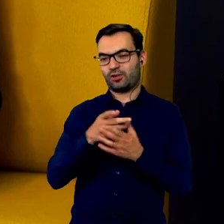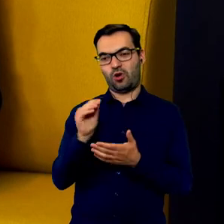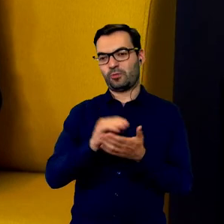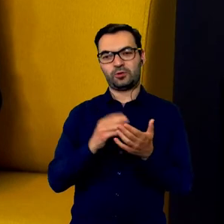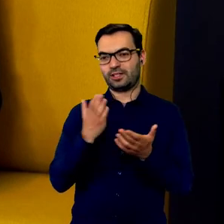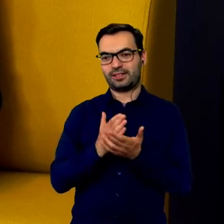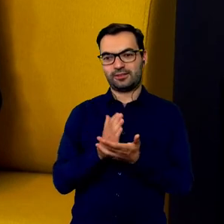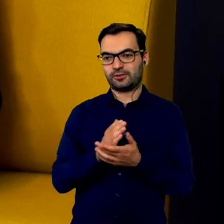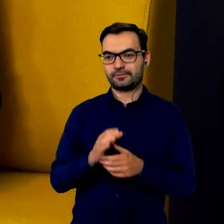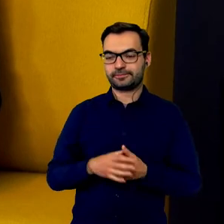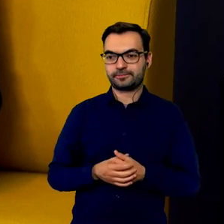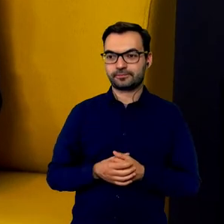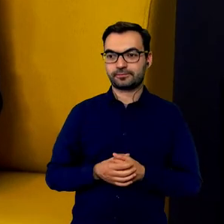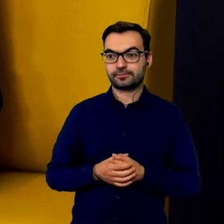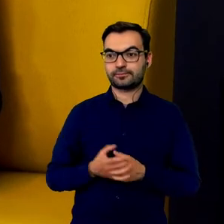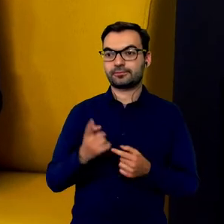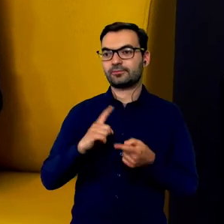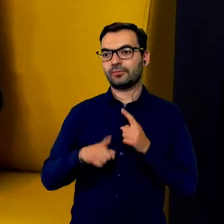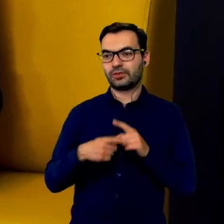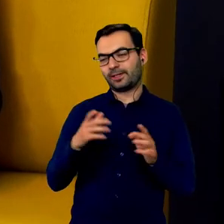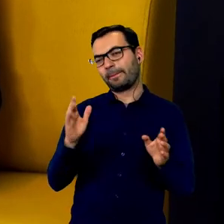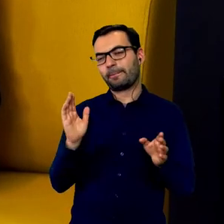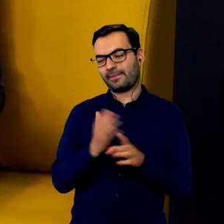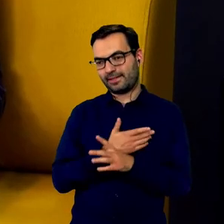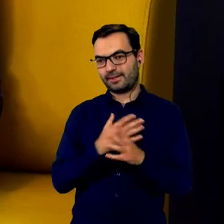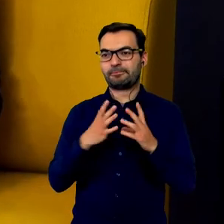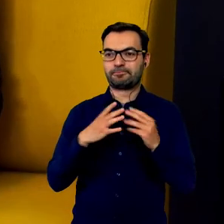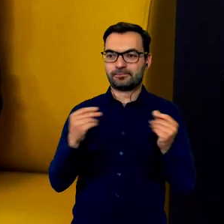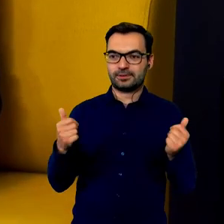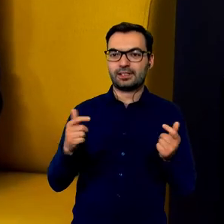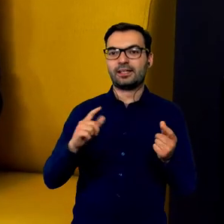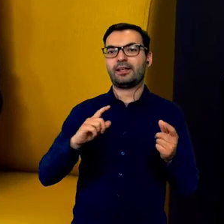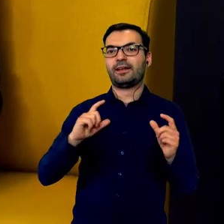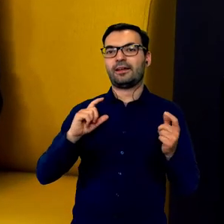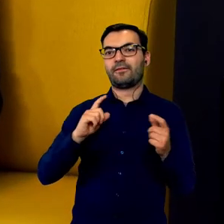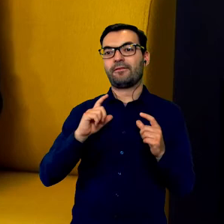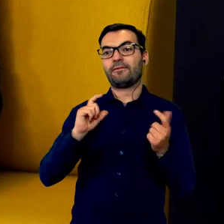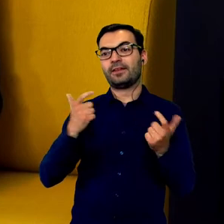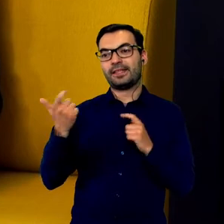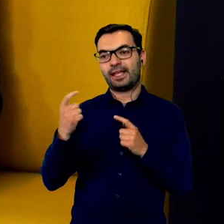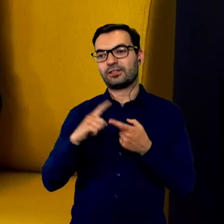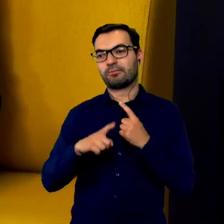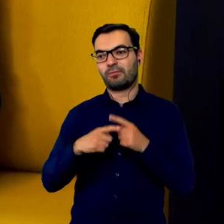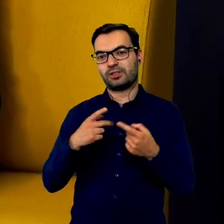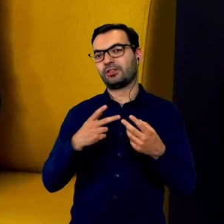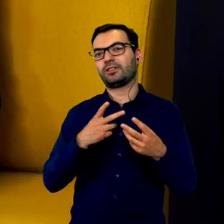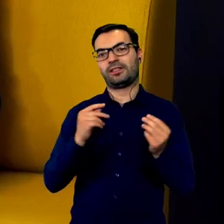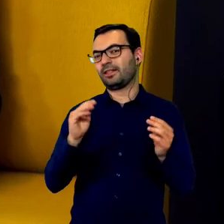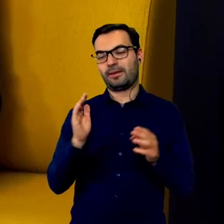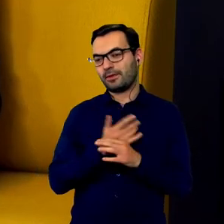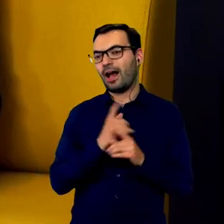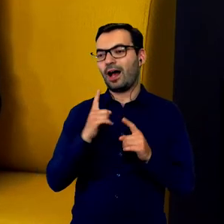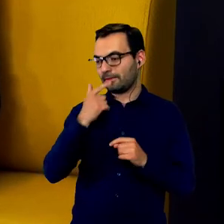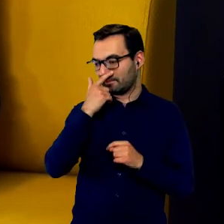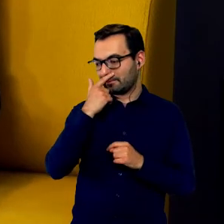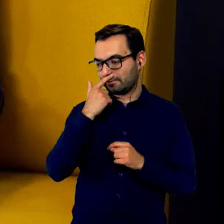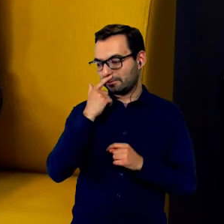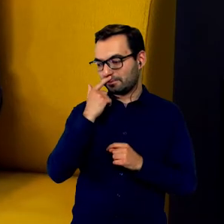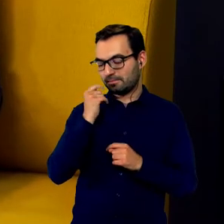bo polityka mija. Oczywiście zjawiska niepolityczne, a interesowała też